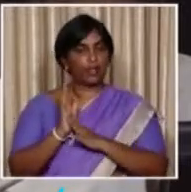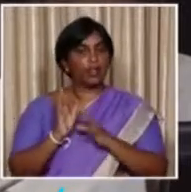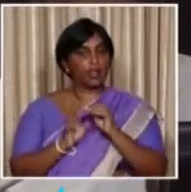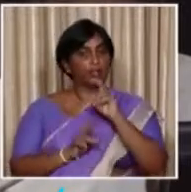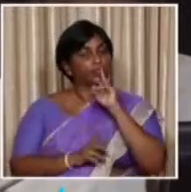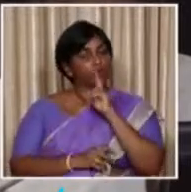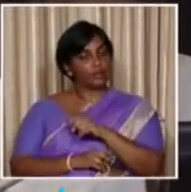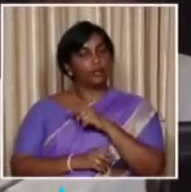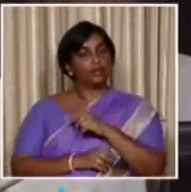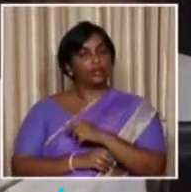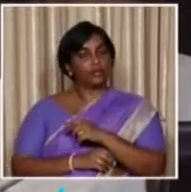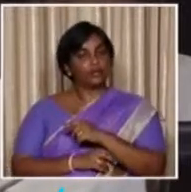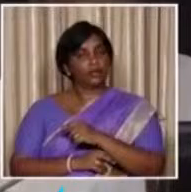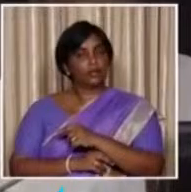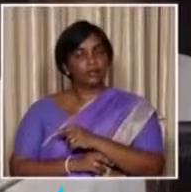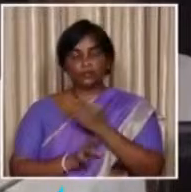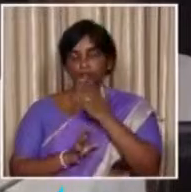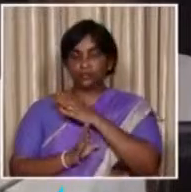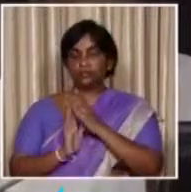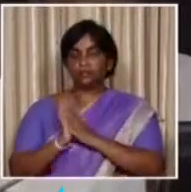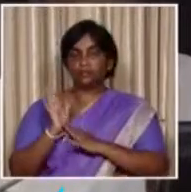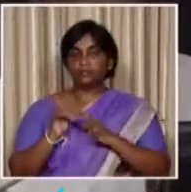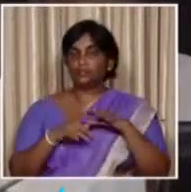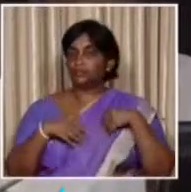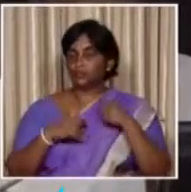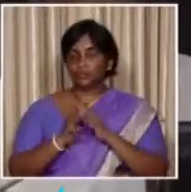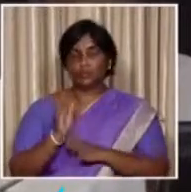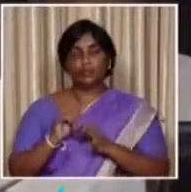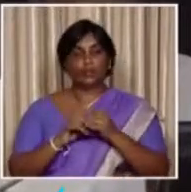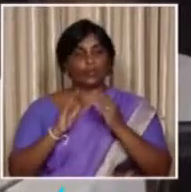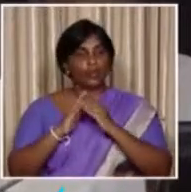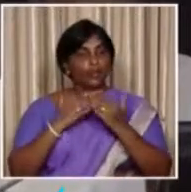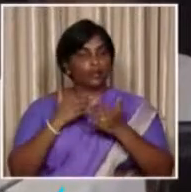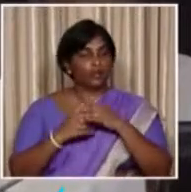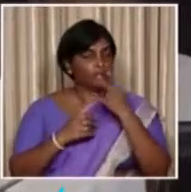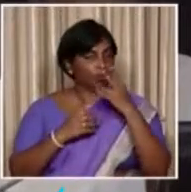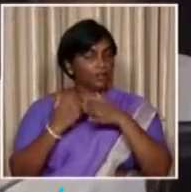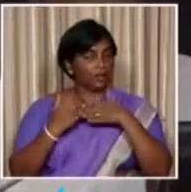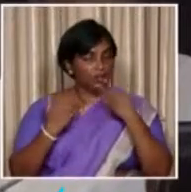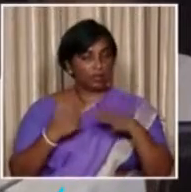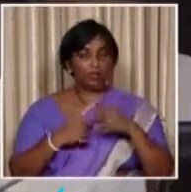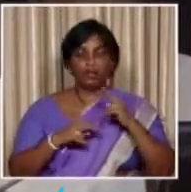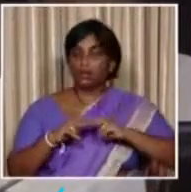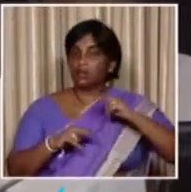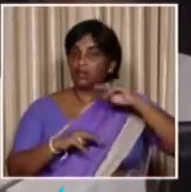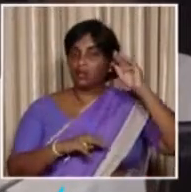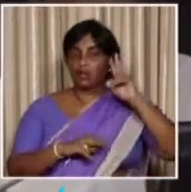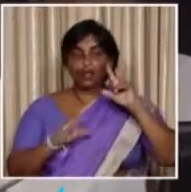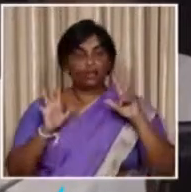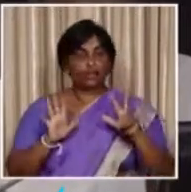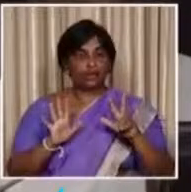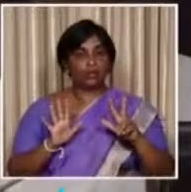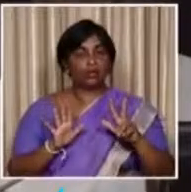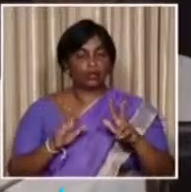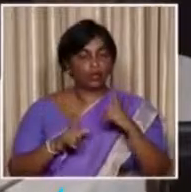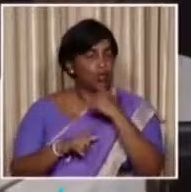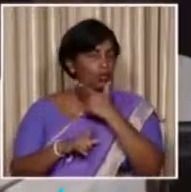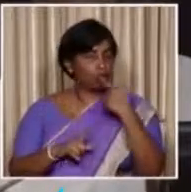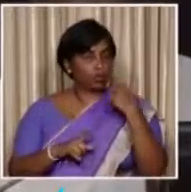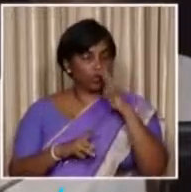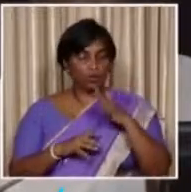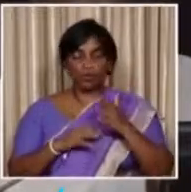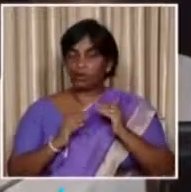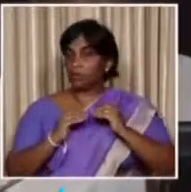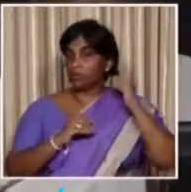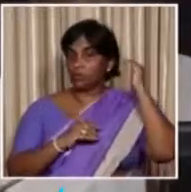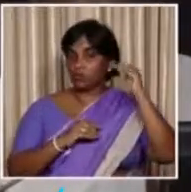තමයි අම්මා එදා සෞඛ්‍ය ඇමතිවරයා විදිහට ගොඩනැගිලි දෙකක් හැදුවා. තට්ටු අටේ ගොඩනැගිලි දෙකක්. ඒ තමයි ඌවට හදන